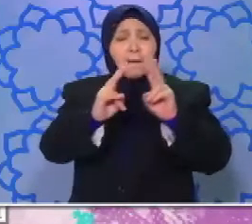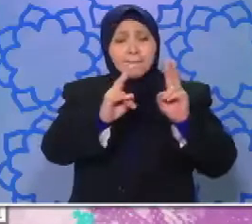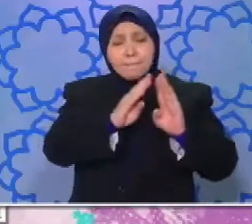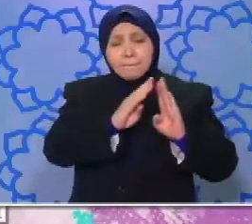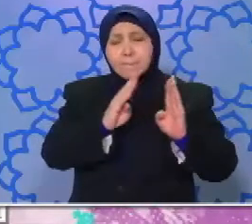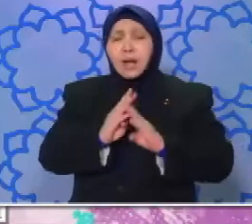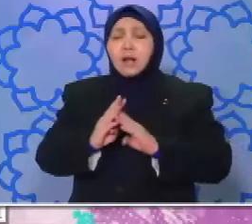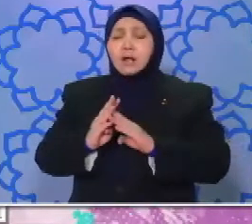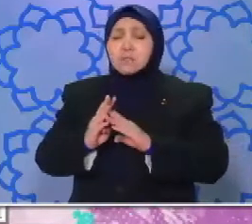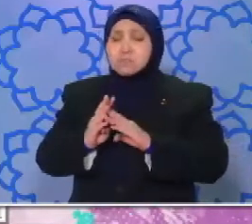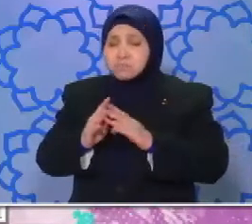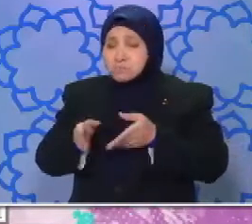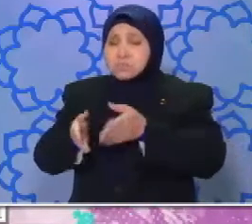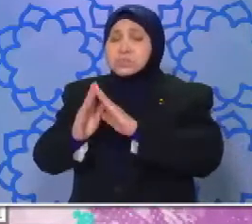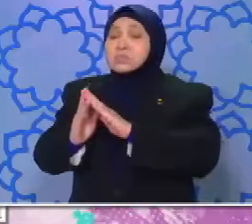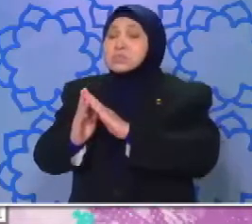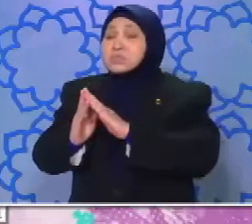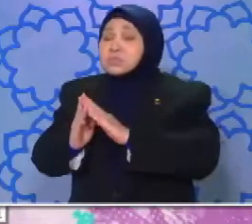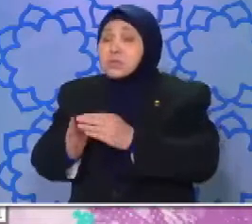أتيا